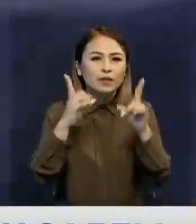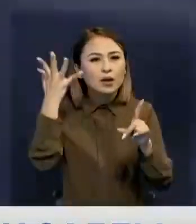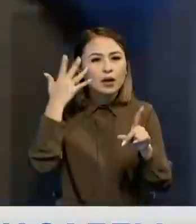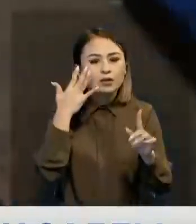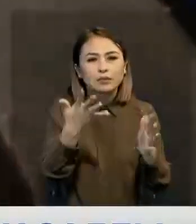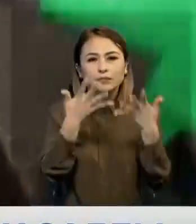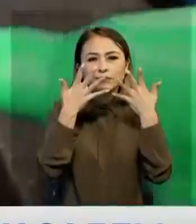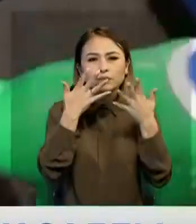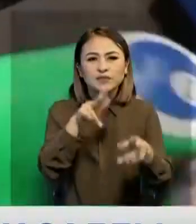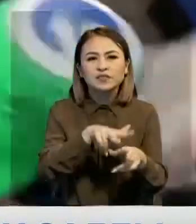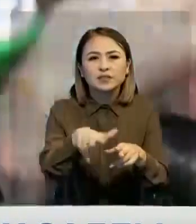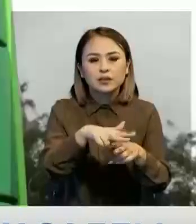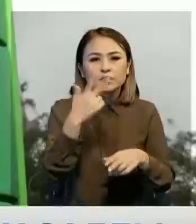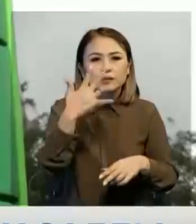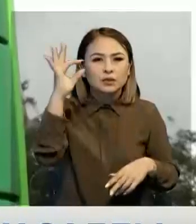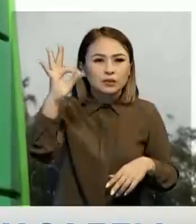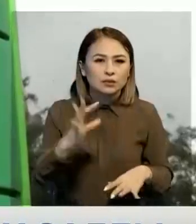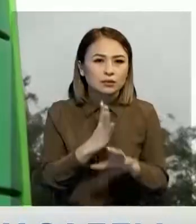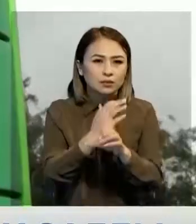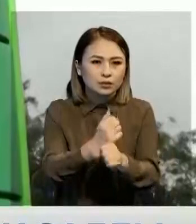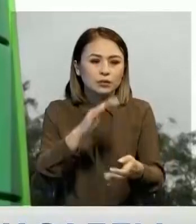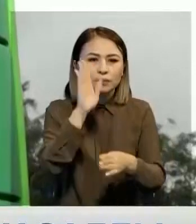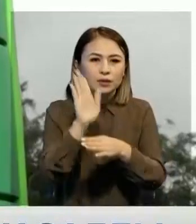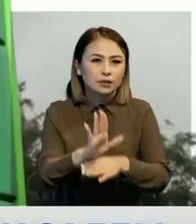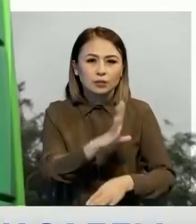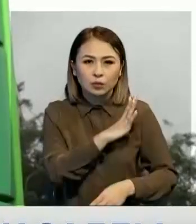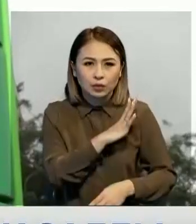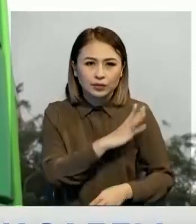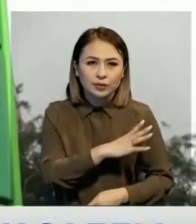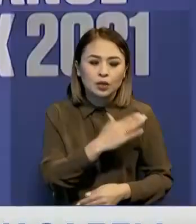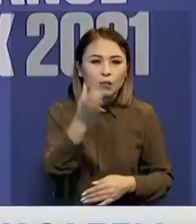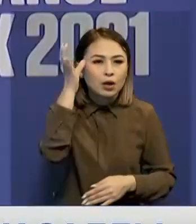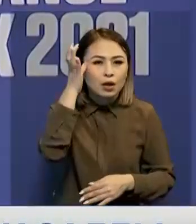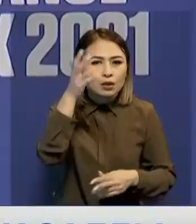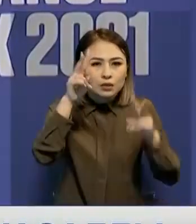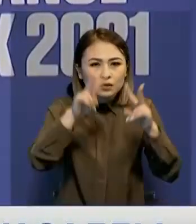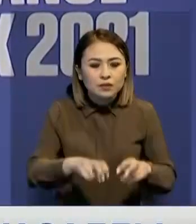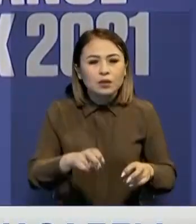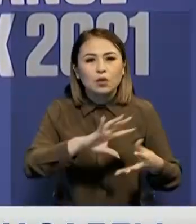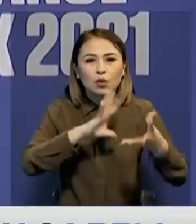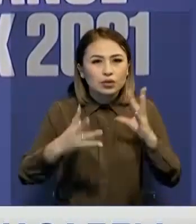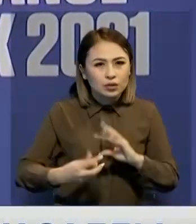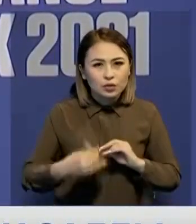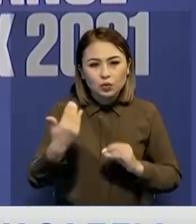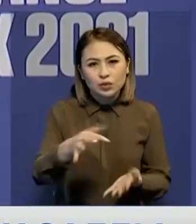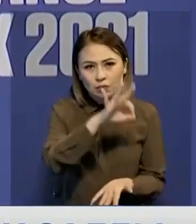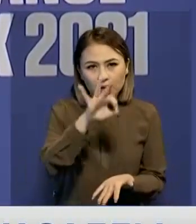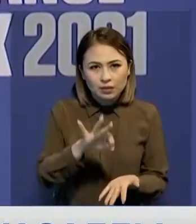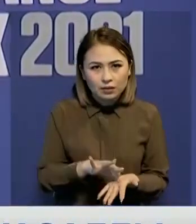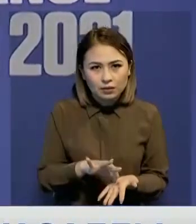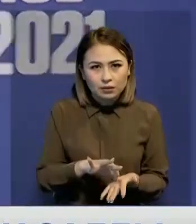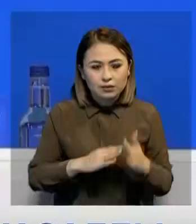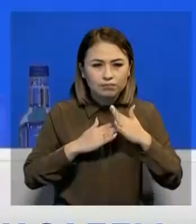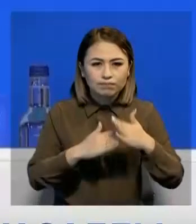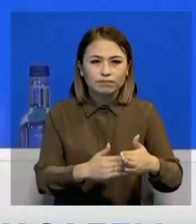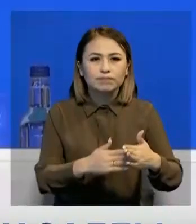метан мөлшерін 35%-ке қысқарту міндеті қойылған болатын. Ғалымдардың бұл зерттеу қорытындысы осы мақсатқа қол жетуге